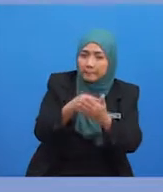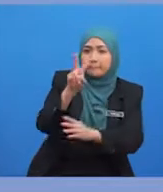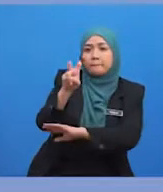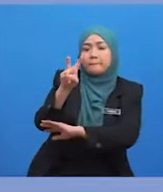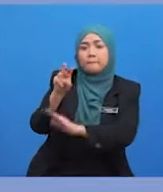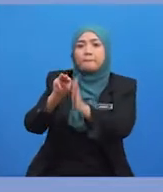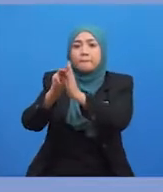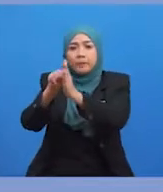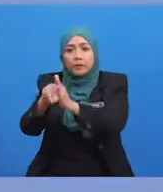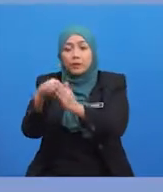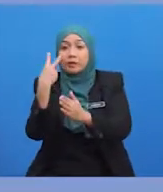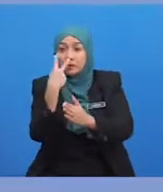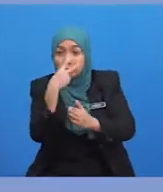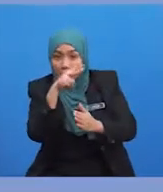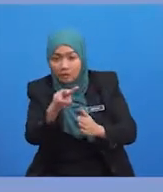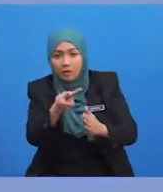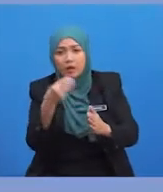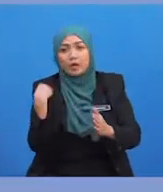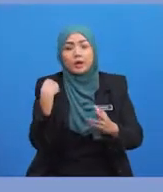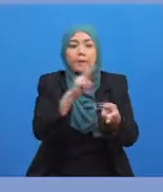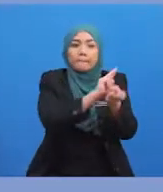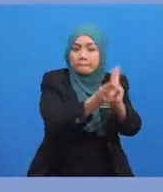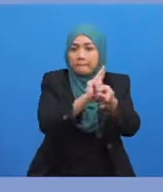melihat perubahan saiz belon tersebut.